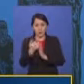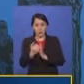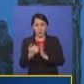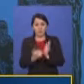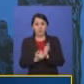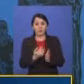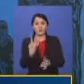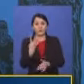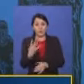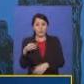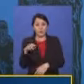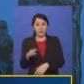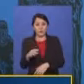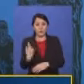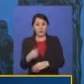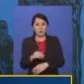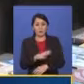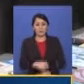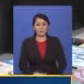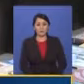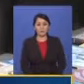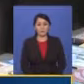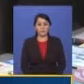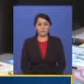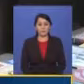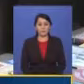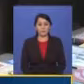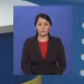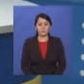аясында 4000-нан астам кітап алынды. Жансая Қайыпова, Самат Сенғалиев,